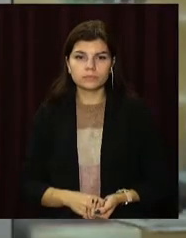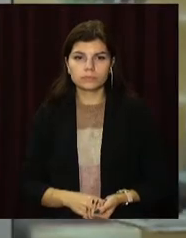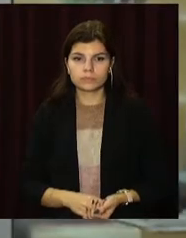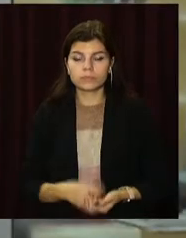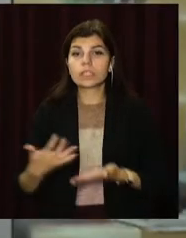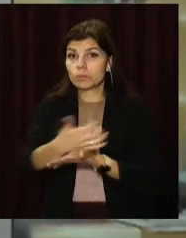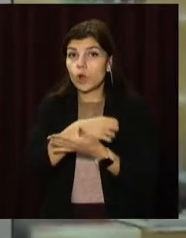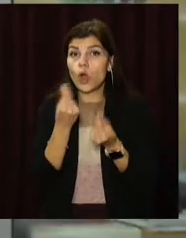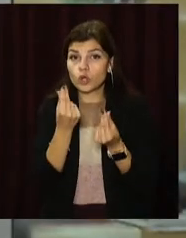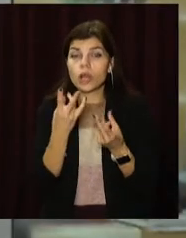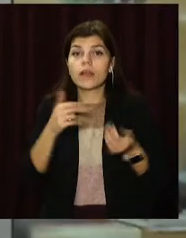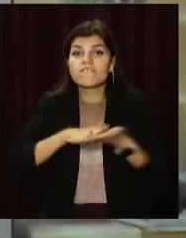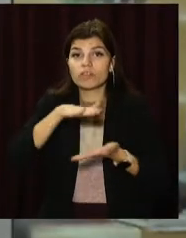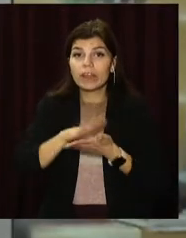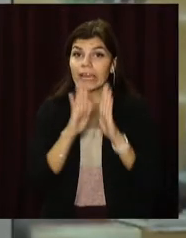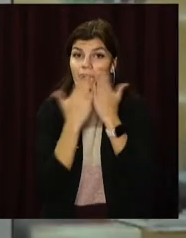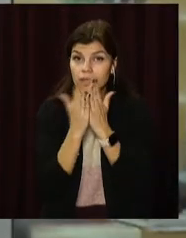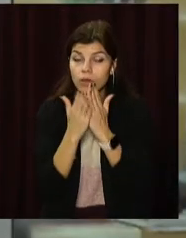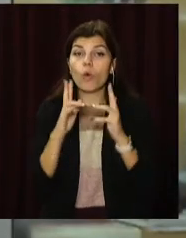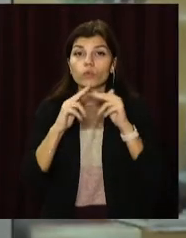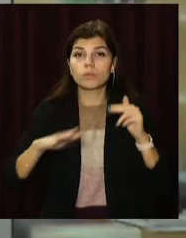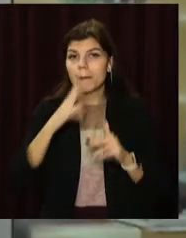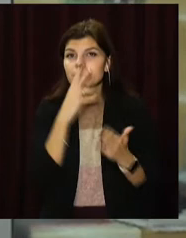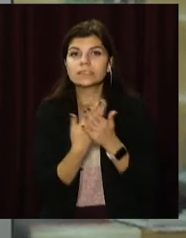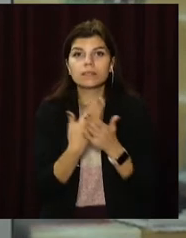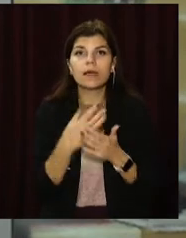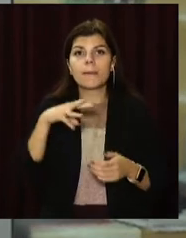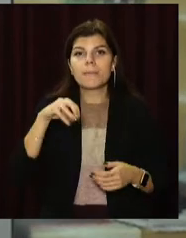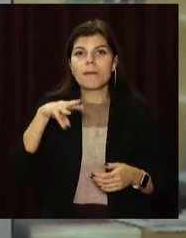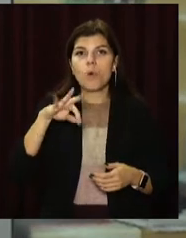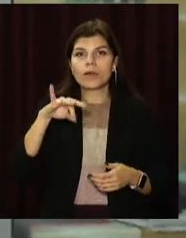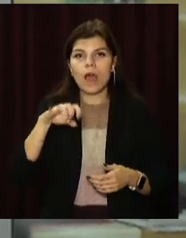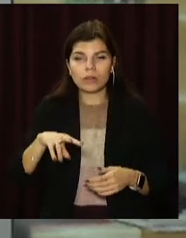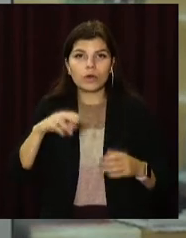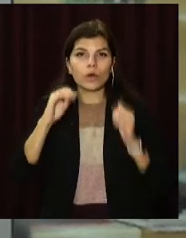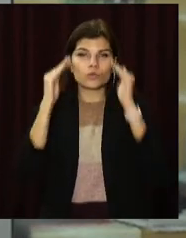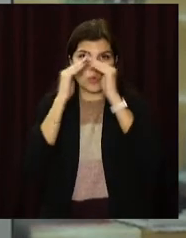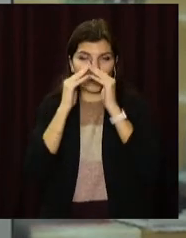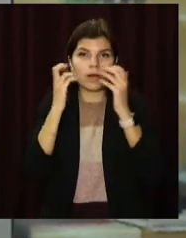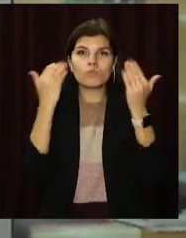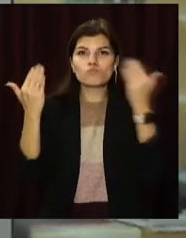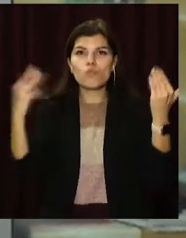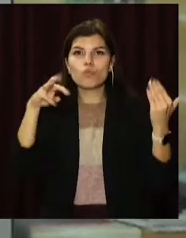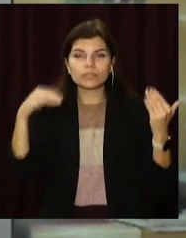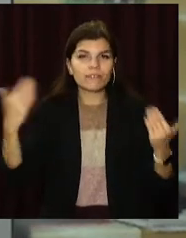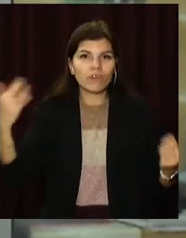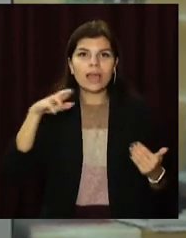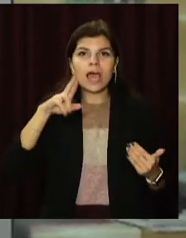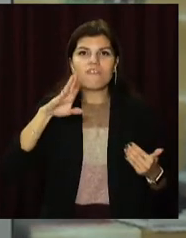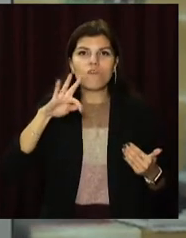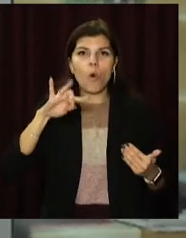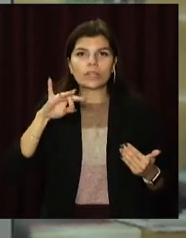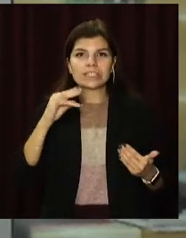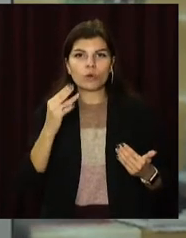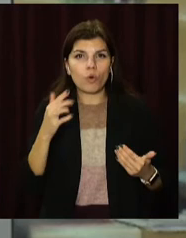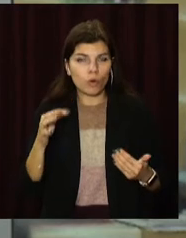Збирають гроші на видавництво книги. У Дніпрі представники меморіального будинку музею академіка Яворницького проводили конкурс до